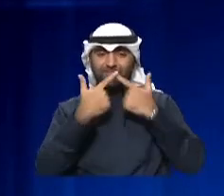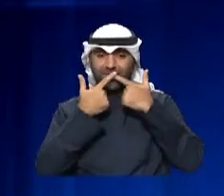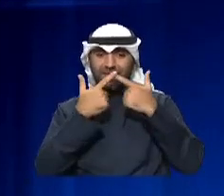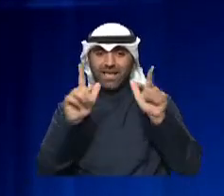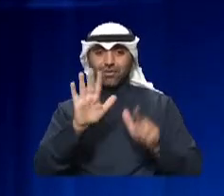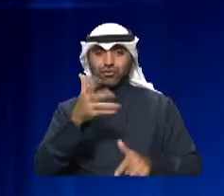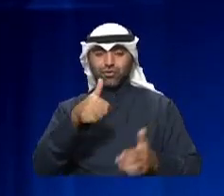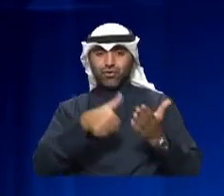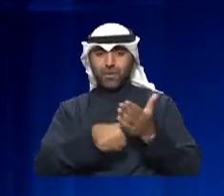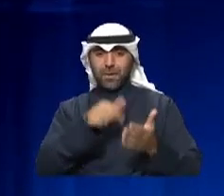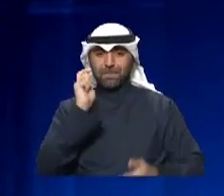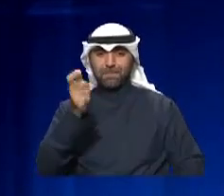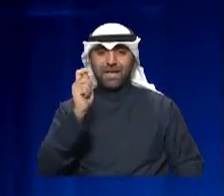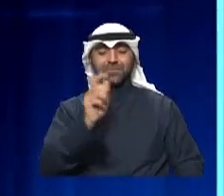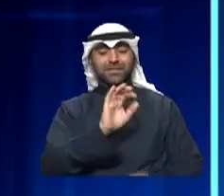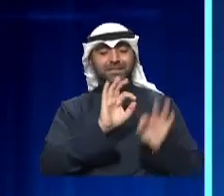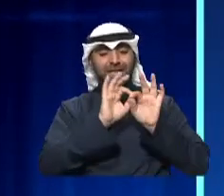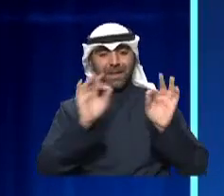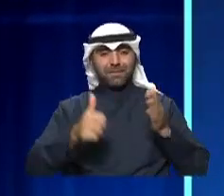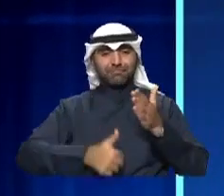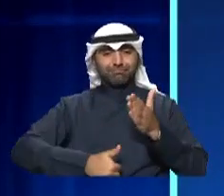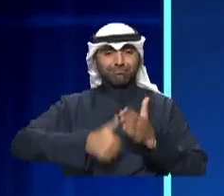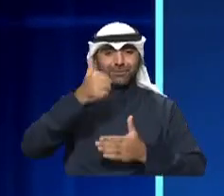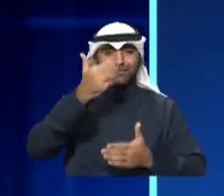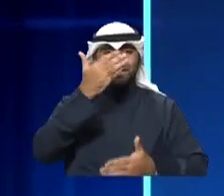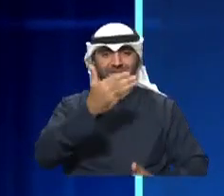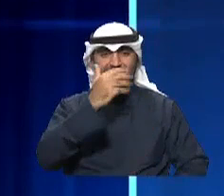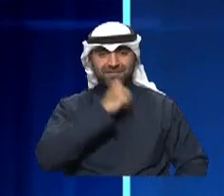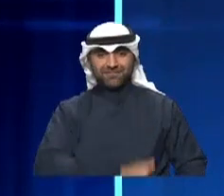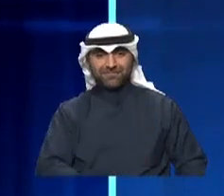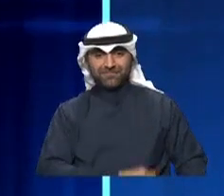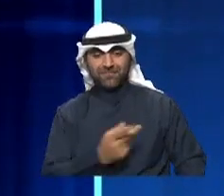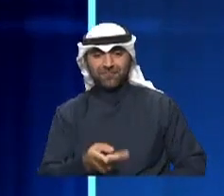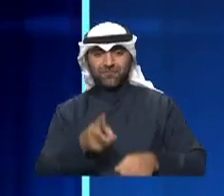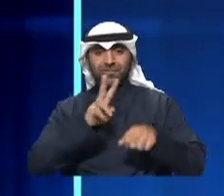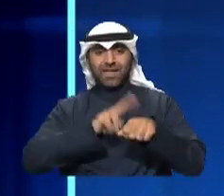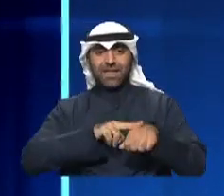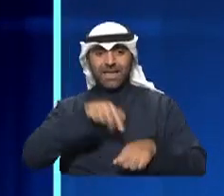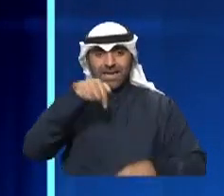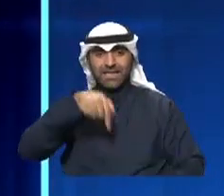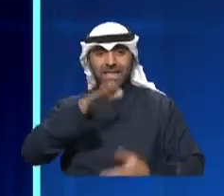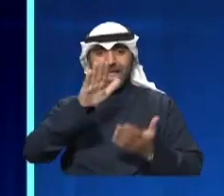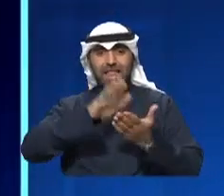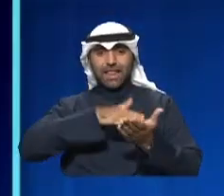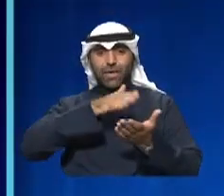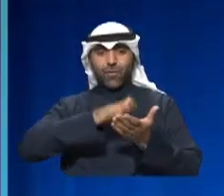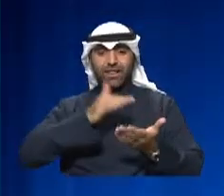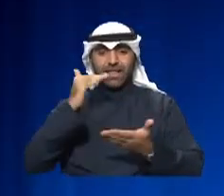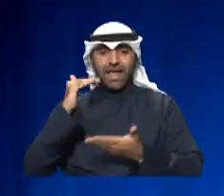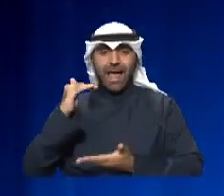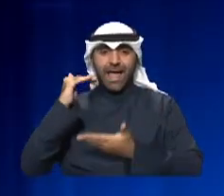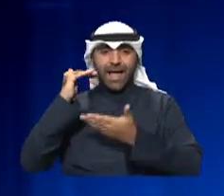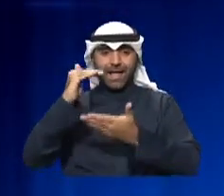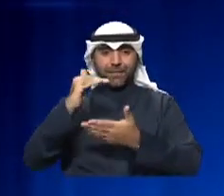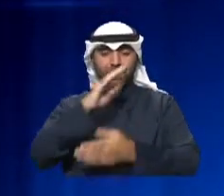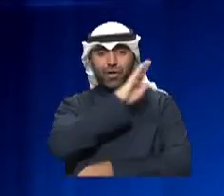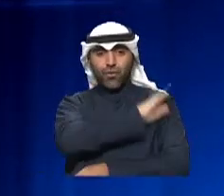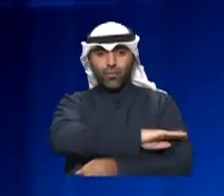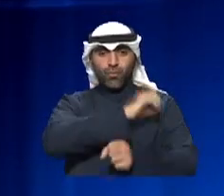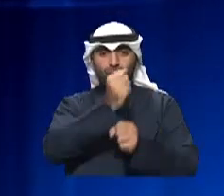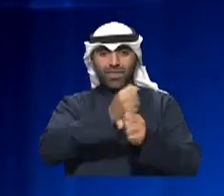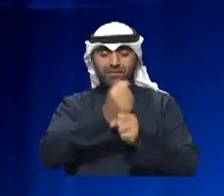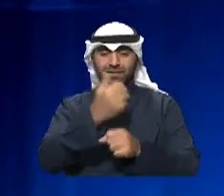بمثل ما تم التعامل به مع متسبي وزاره الداخليه مبينه انا ديوان الخدمه المدنيه خطب وزاره الماليه